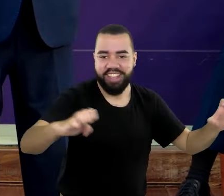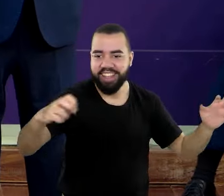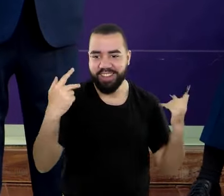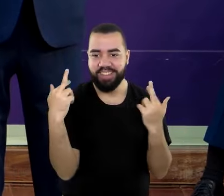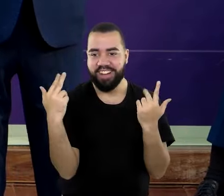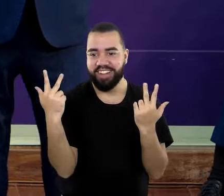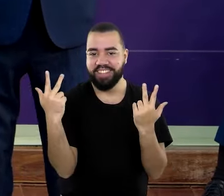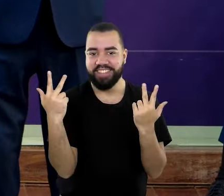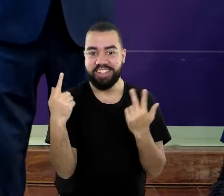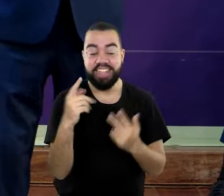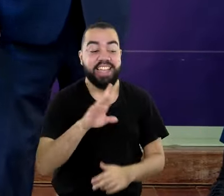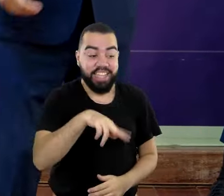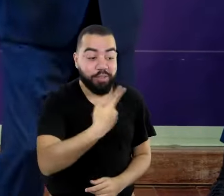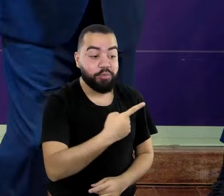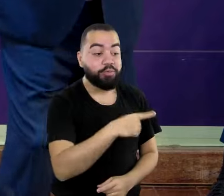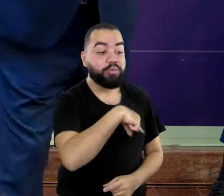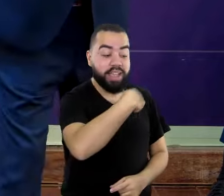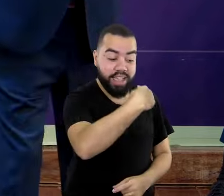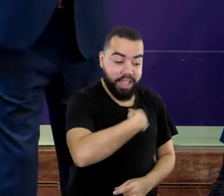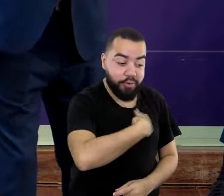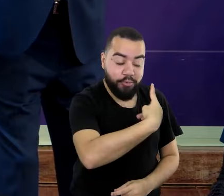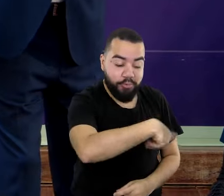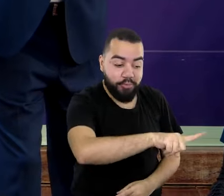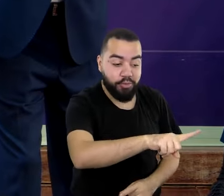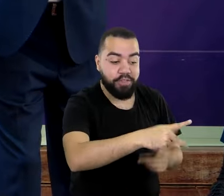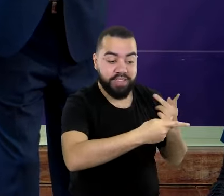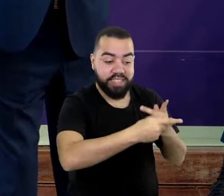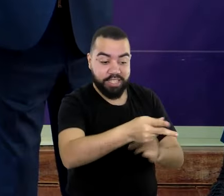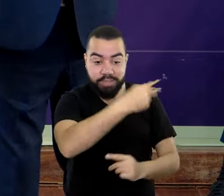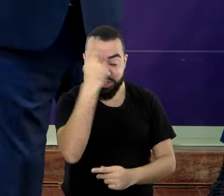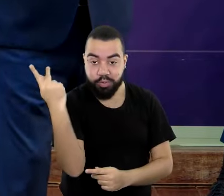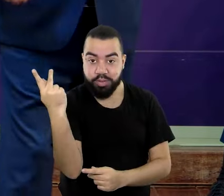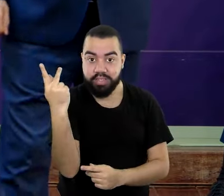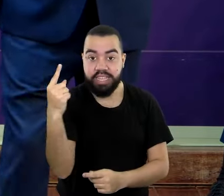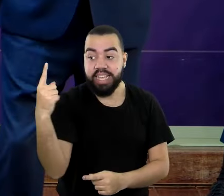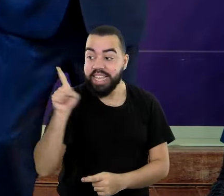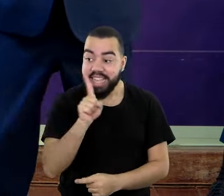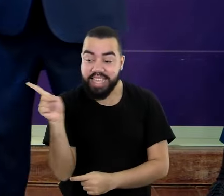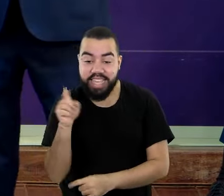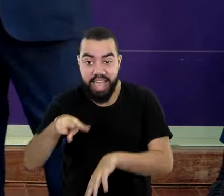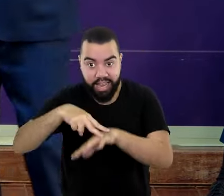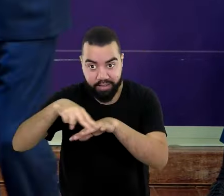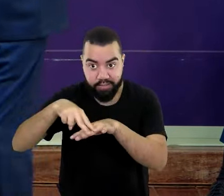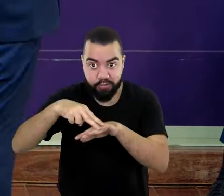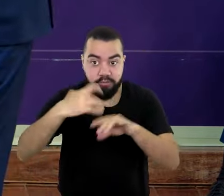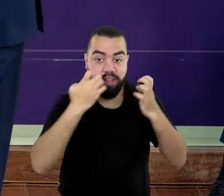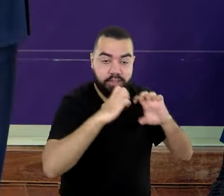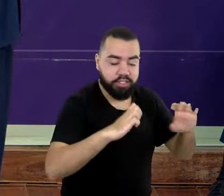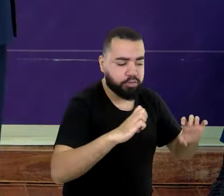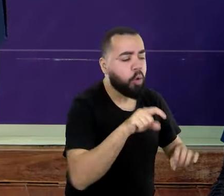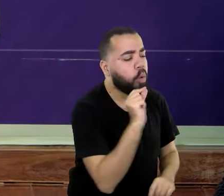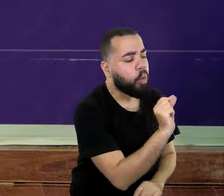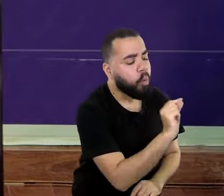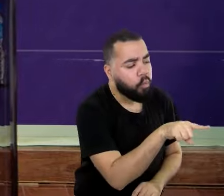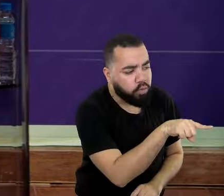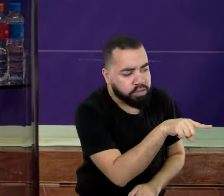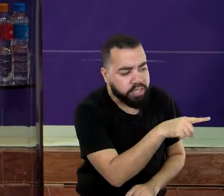foram evangelizadas por ela. 당신은 어떻게 교회 나왔습니까? Como você conseguiu vir para a igreja?